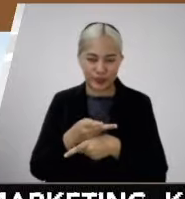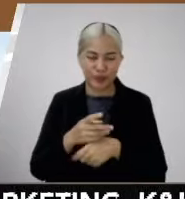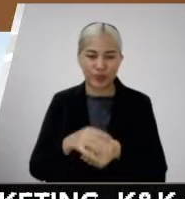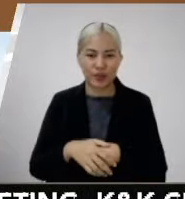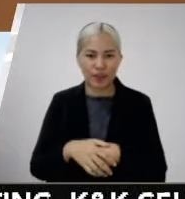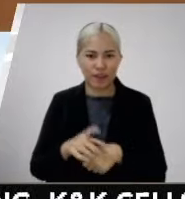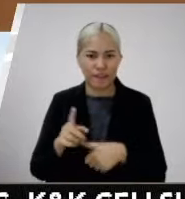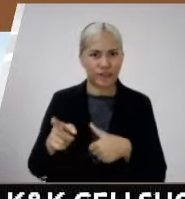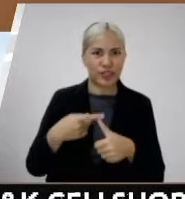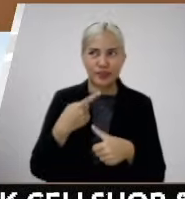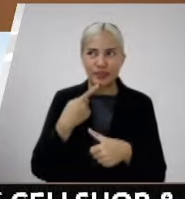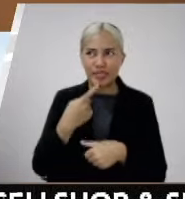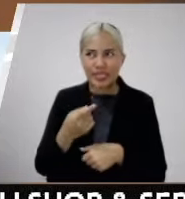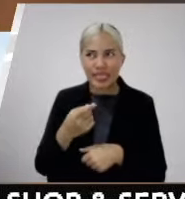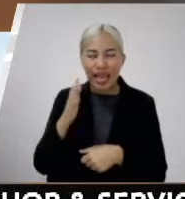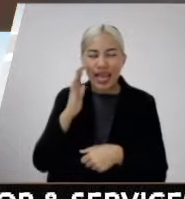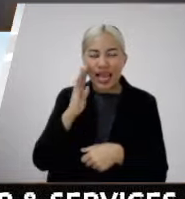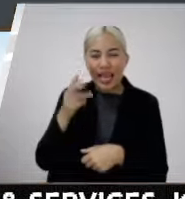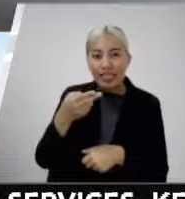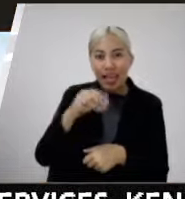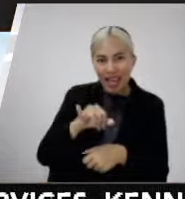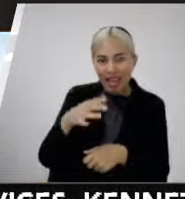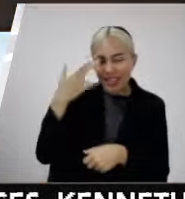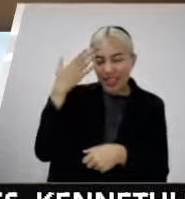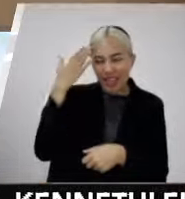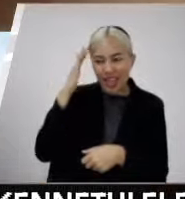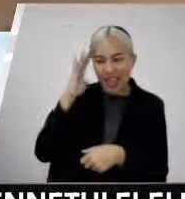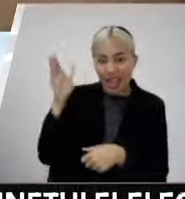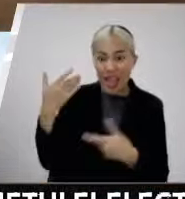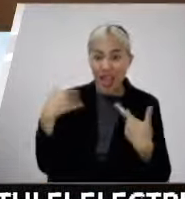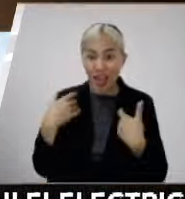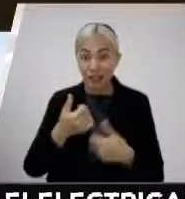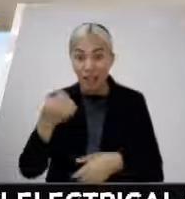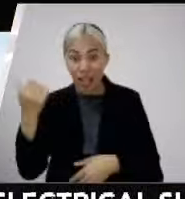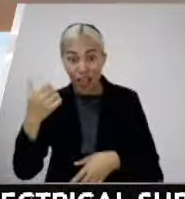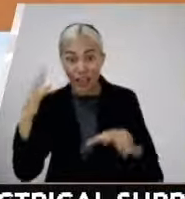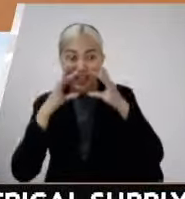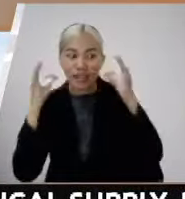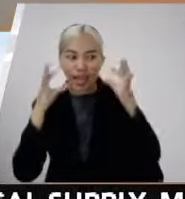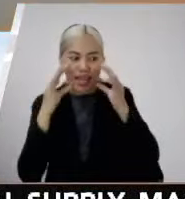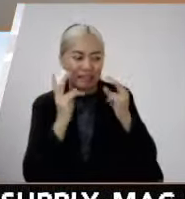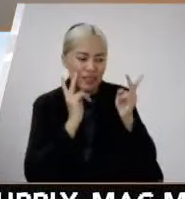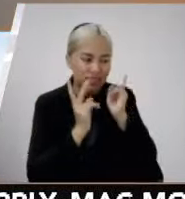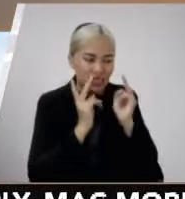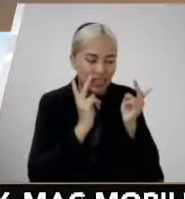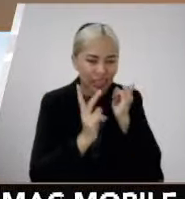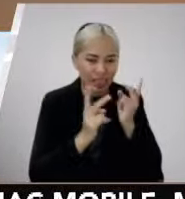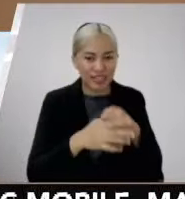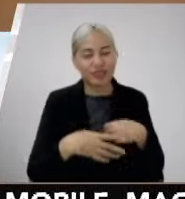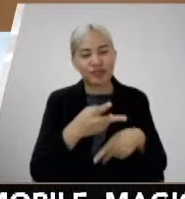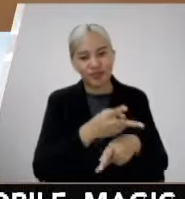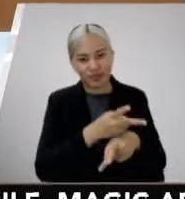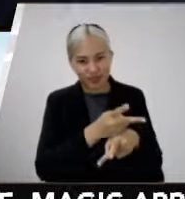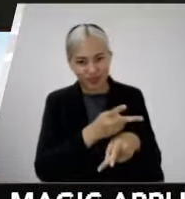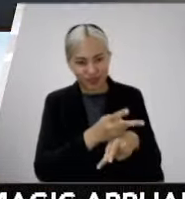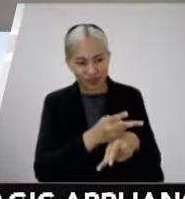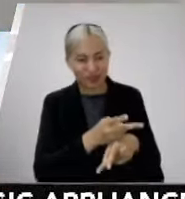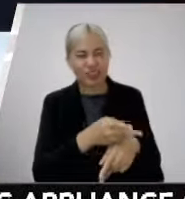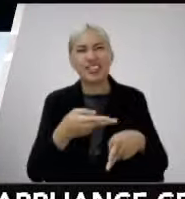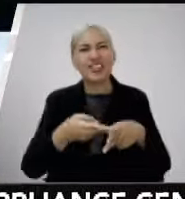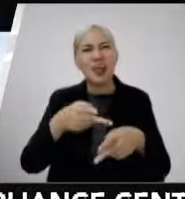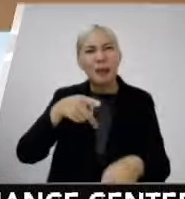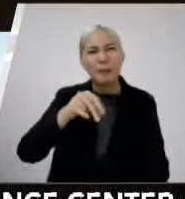mag-hi ang alaga nang may bumisitang ibang pusa sa kanilang bahay. Todo bantay rin daw sila kay Pipoy para syempre mapanatili